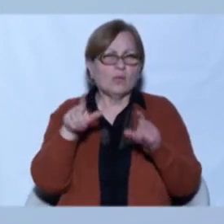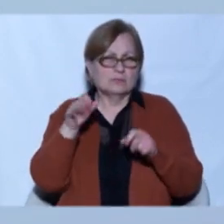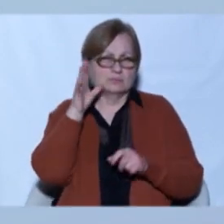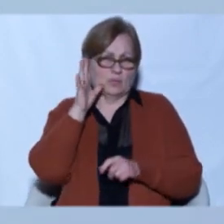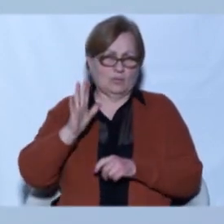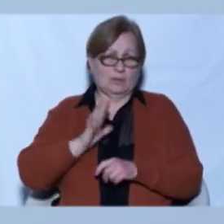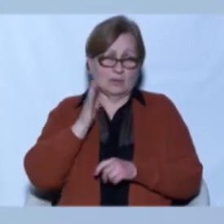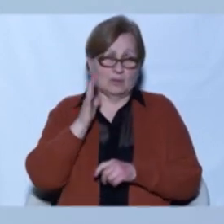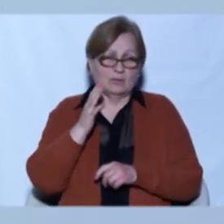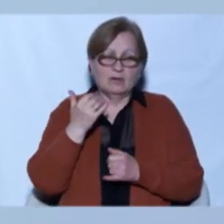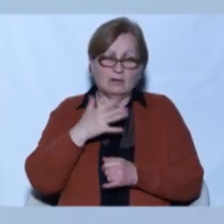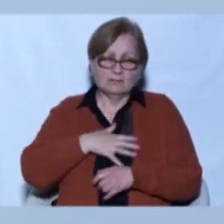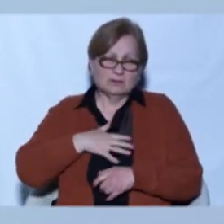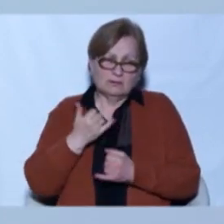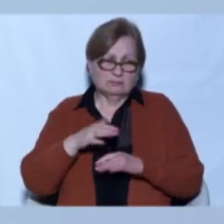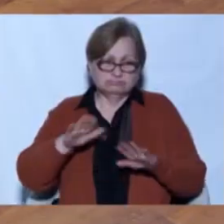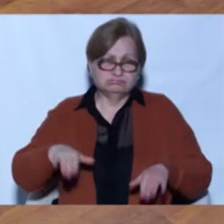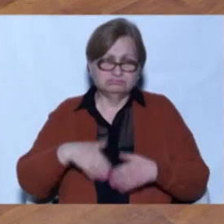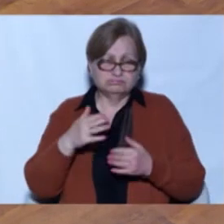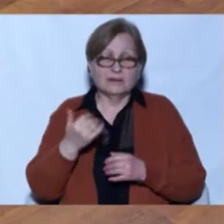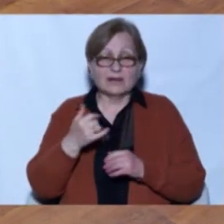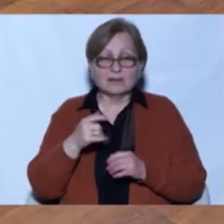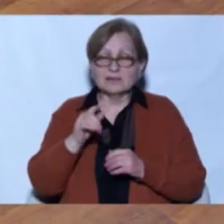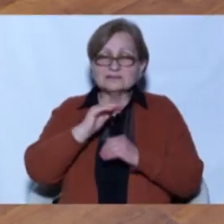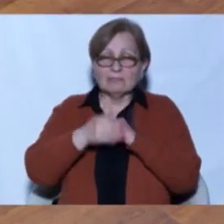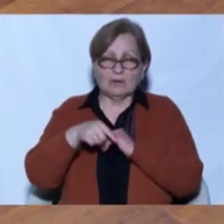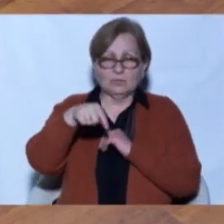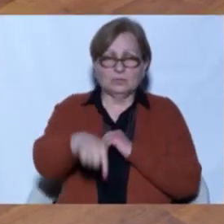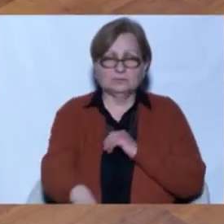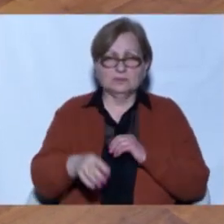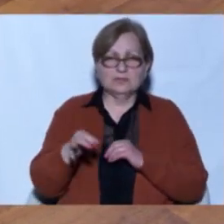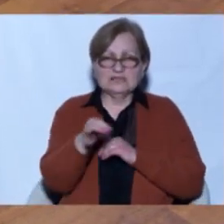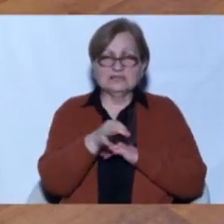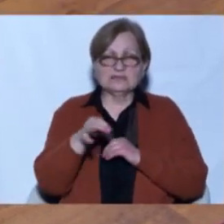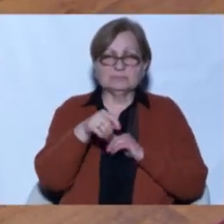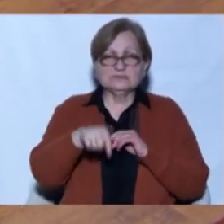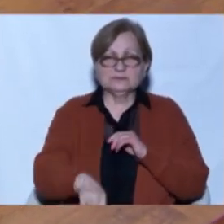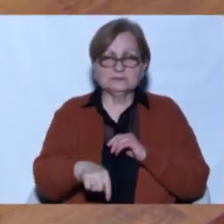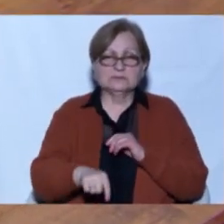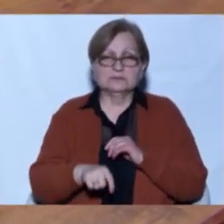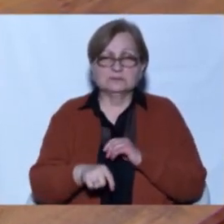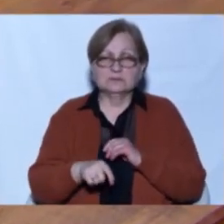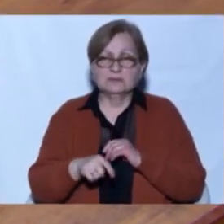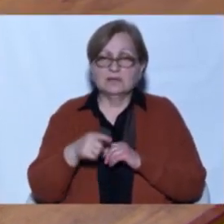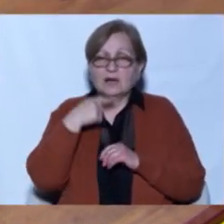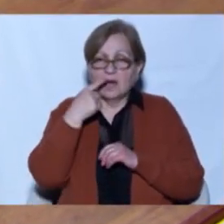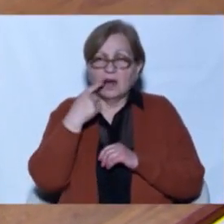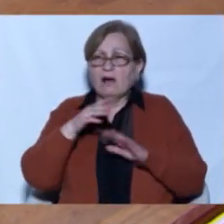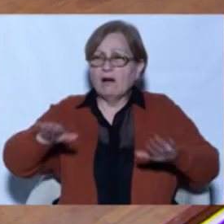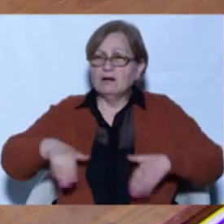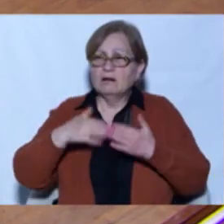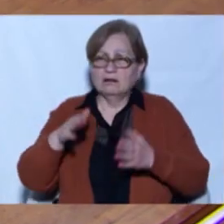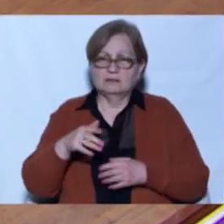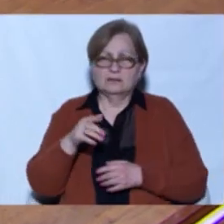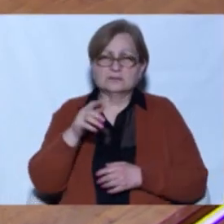თავისუფლებას, რომელიც სამწუხაროდ აღმოჩნდა ამ ტბის ძირას და კიდევ ლექსში ნათქვამია ის, რომ არ არსებობს ადამიანი, რომელიც